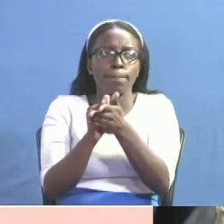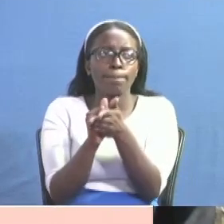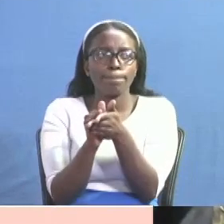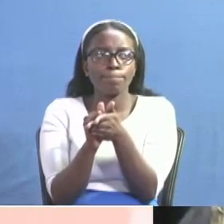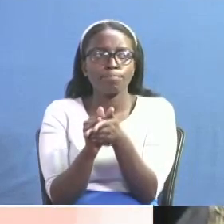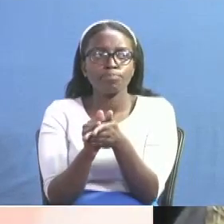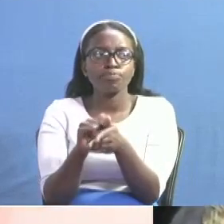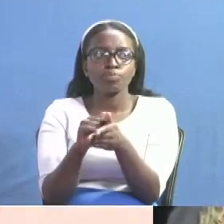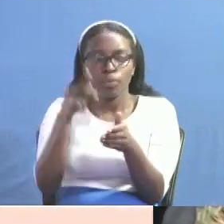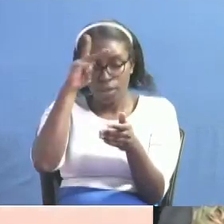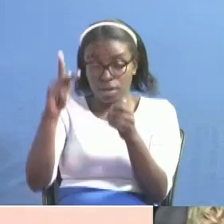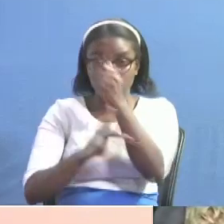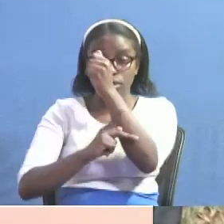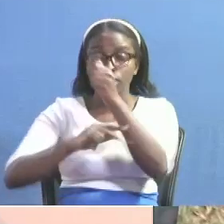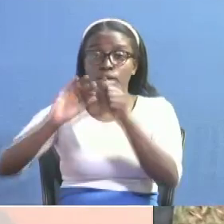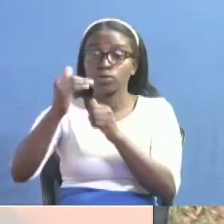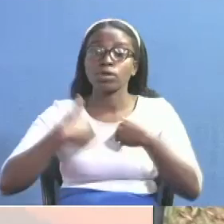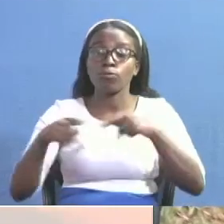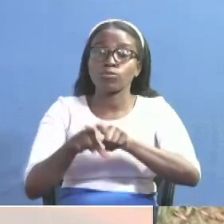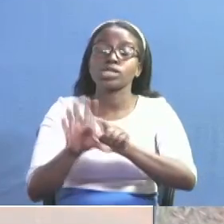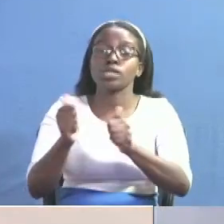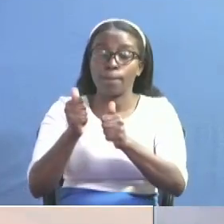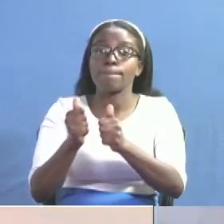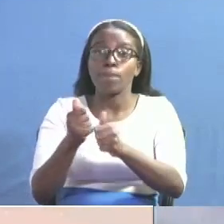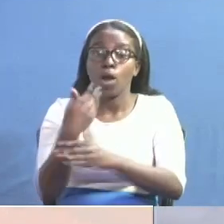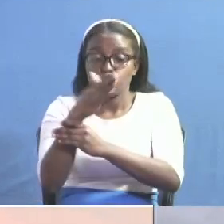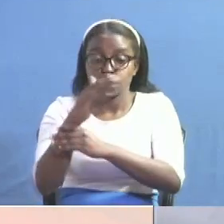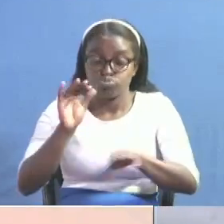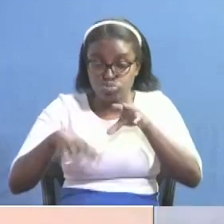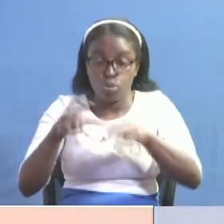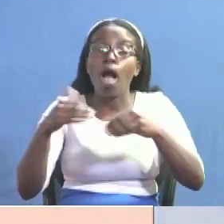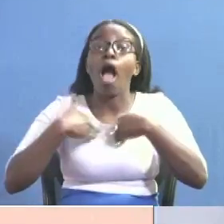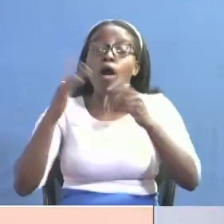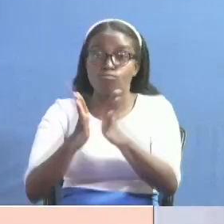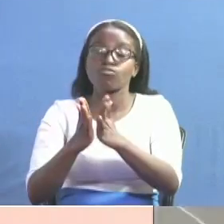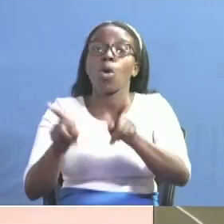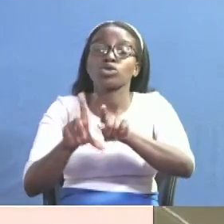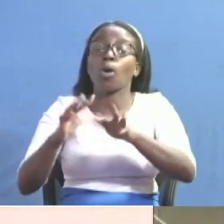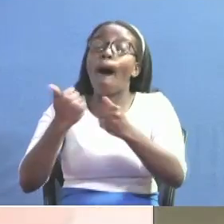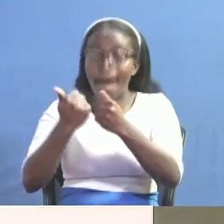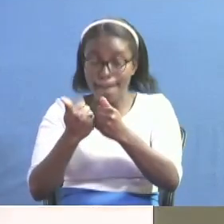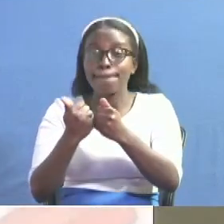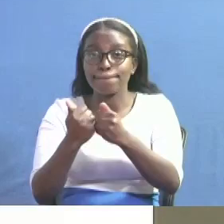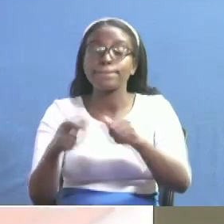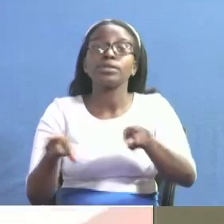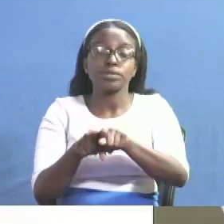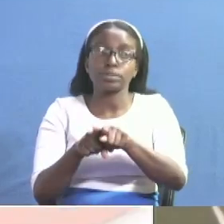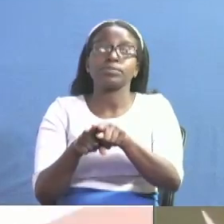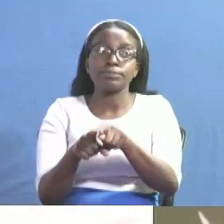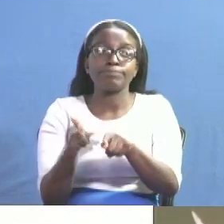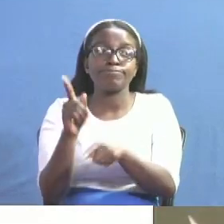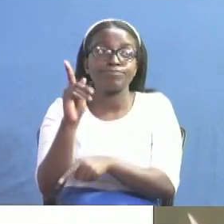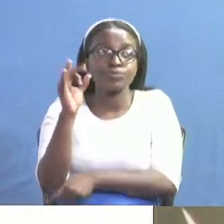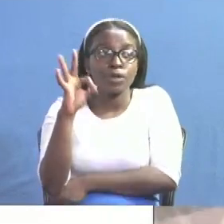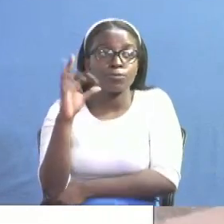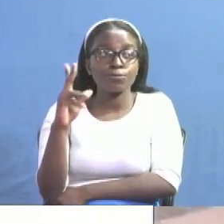ya Kirinyaga, wakulima wa samaki zaidi ya 120 wamehitimu mafunzo muhimu ya ufugaji wa samaki wadogo maarufu fingerlings.